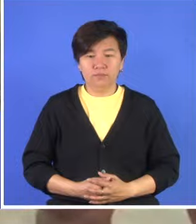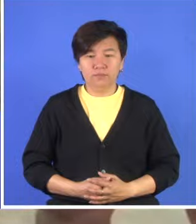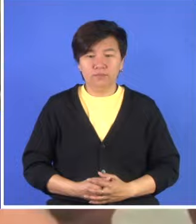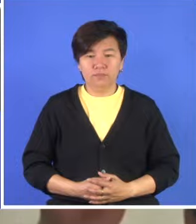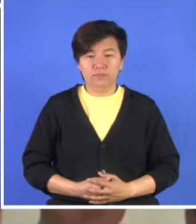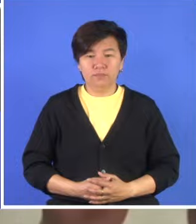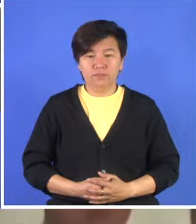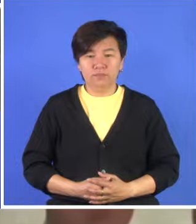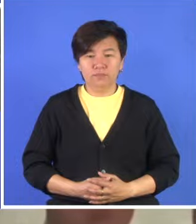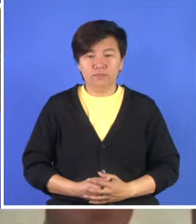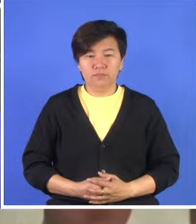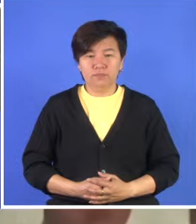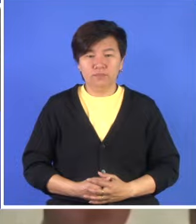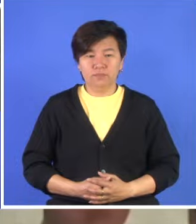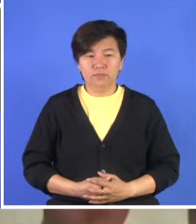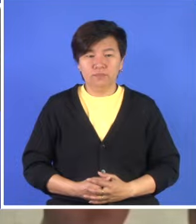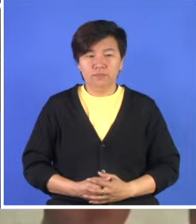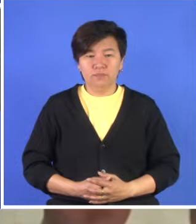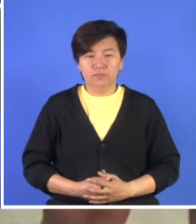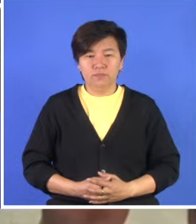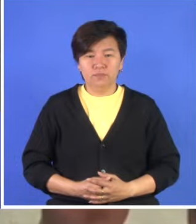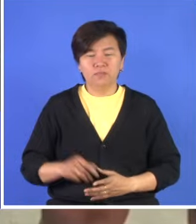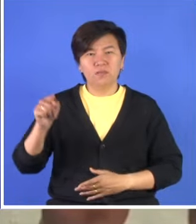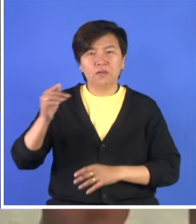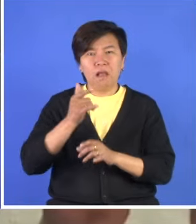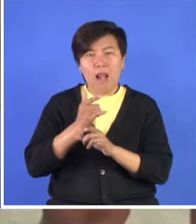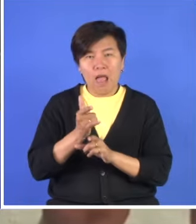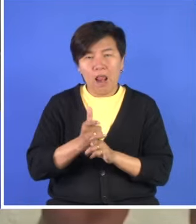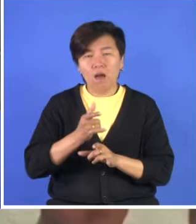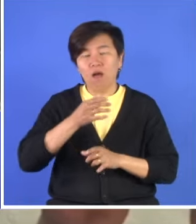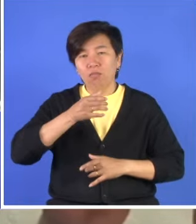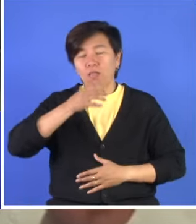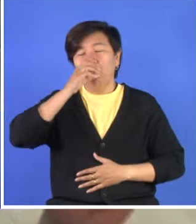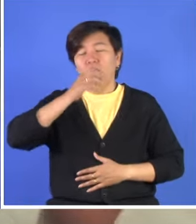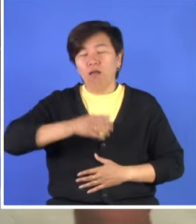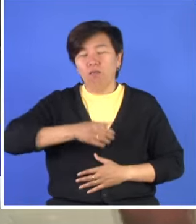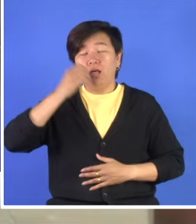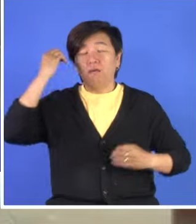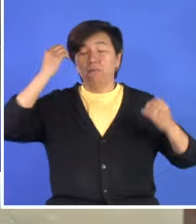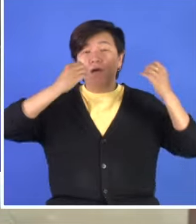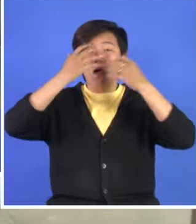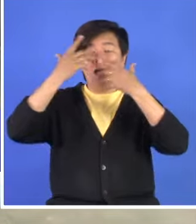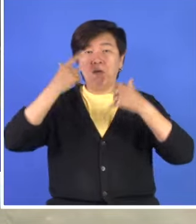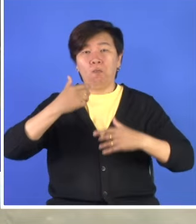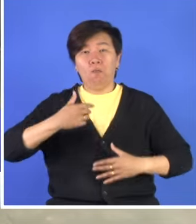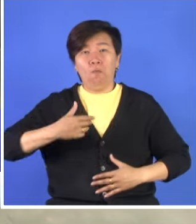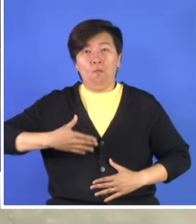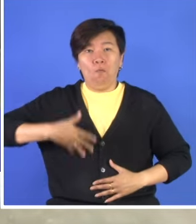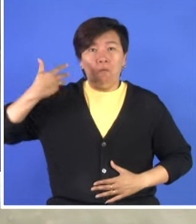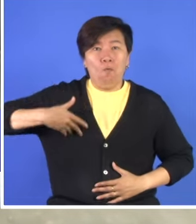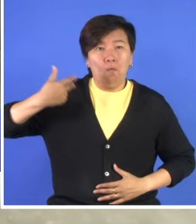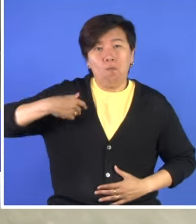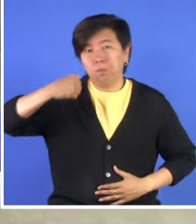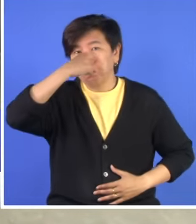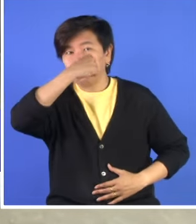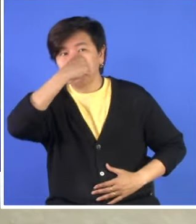ไปจากไหนมา เขาจะเป็นคนที่แบบกินเหล้าเมาแล้วก็ชอบพูดหาเรื่องคนอื่น ครับ ก็คือใครขับรถผ่